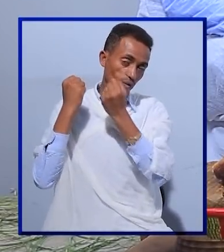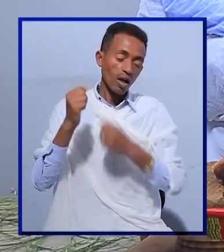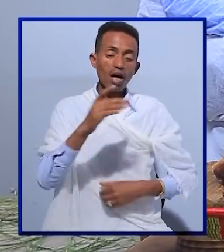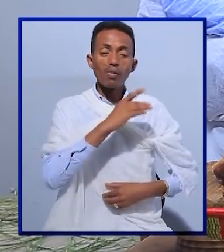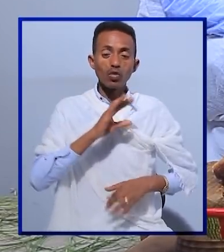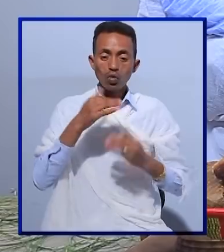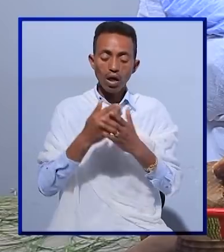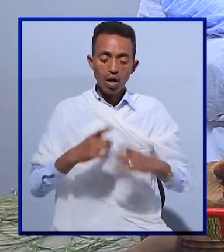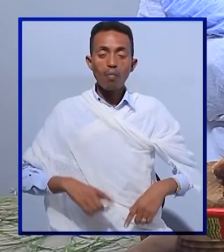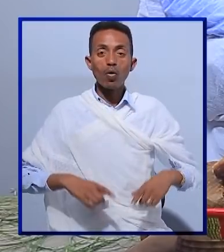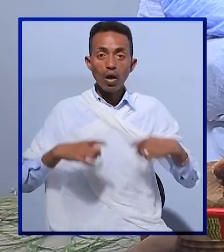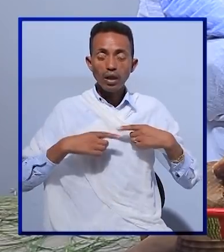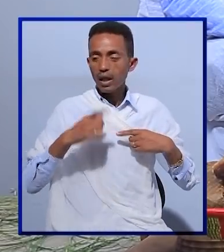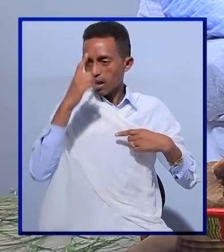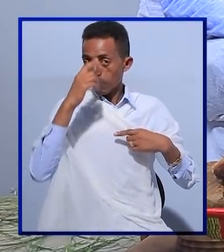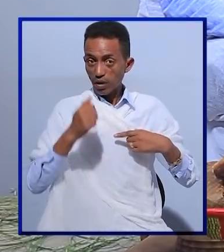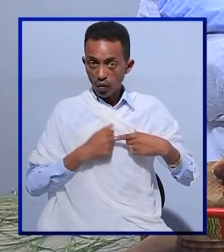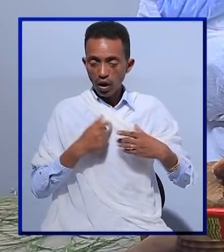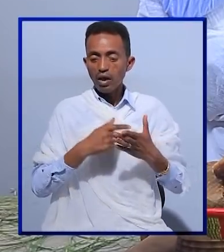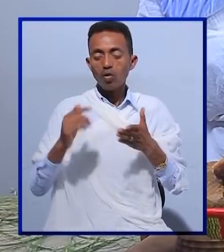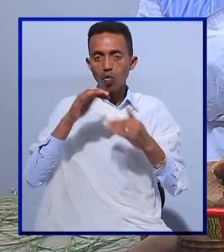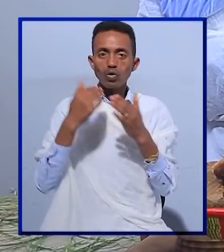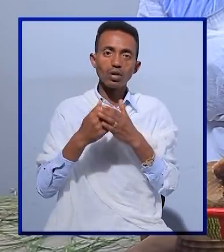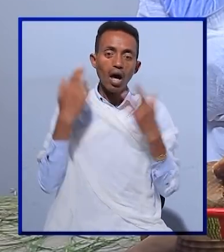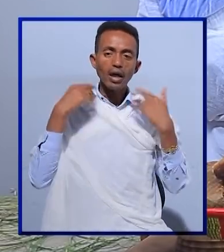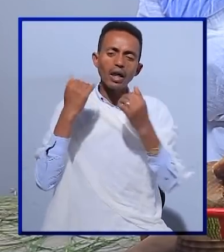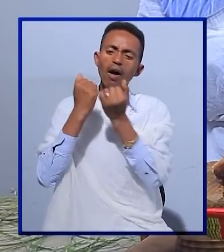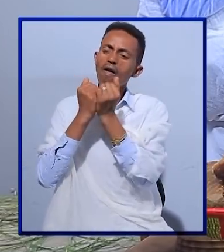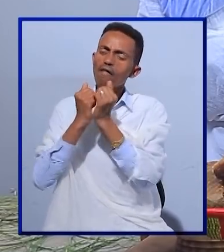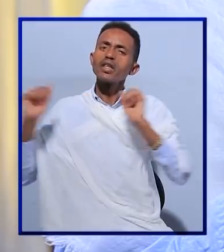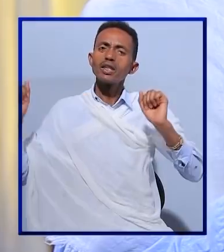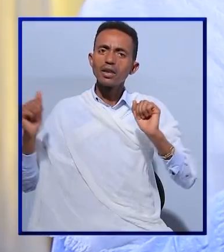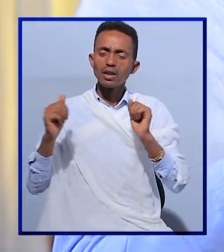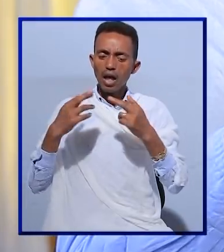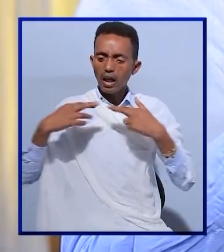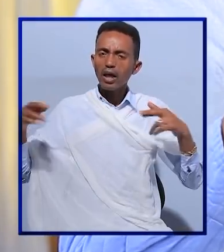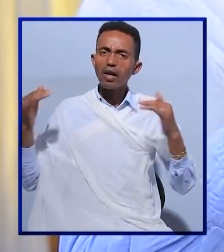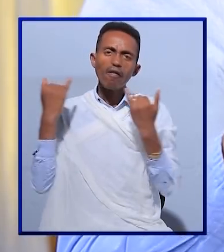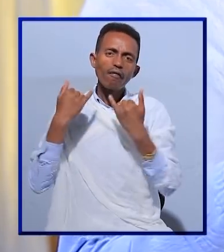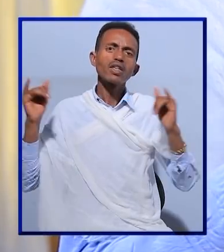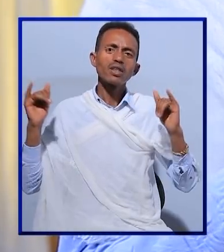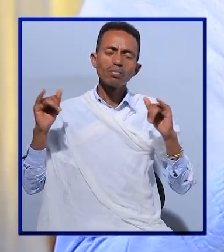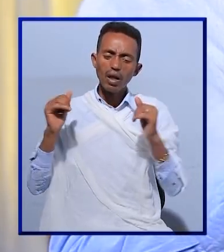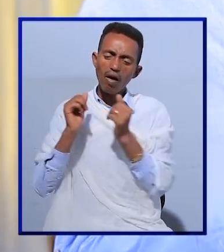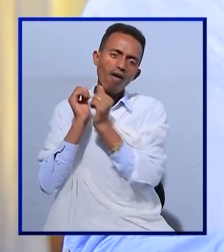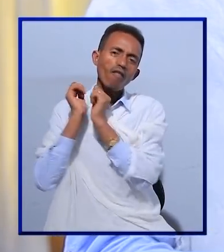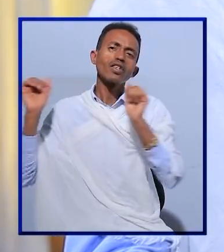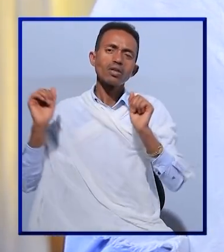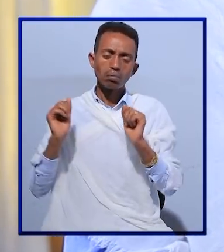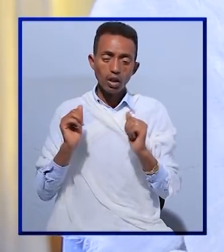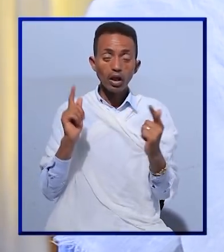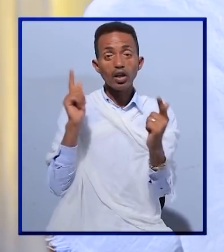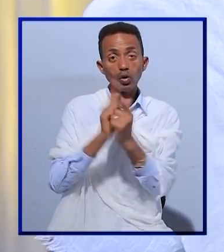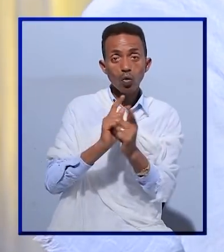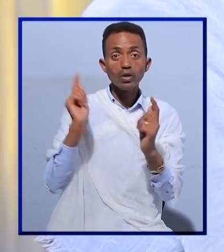በክርስቶስ ፍቅር የምትኖር መሆኗን የሚያረጋግጠውን ያንን ማዕተብ ፍችልኝ የሚለው ሐሳብ የመጣው